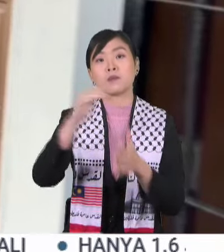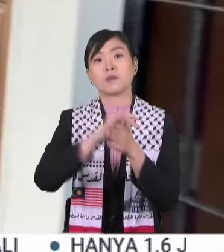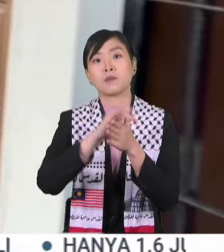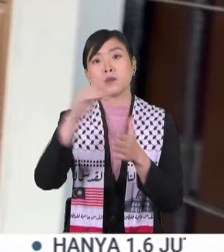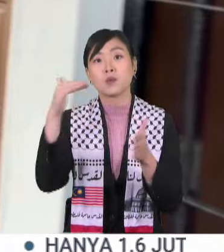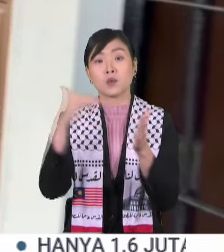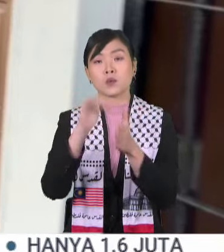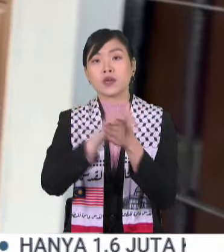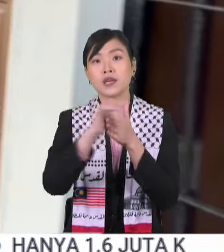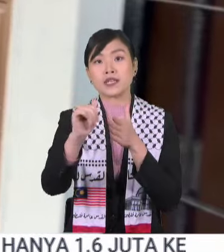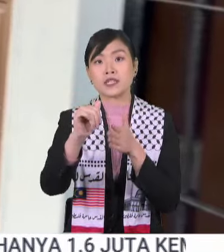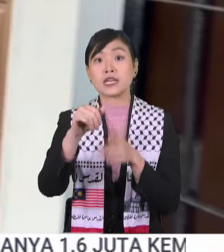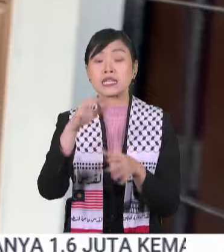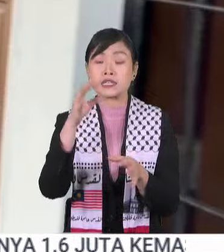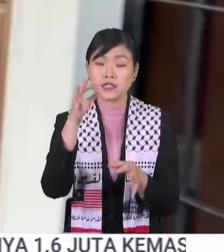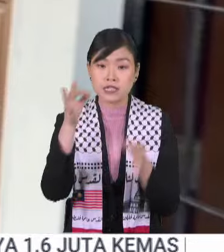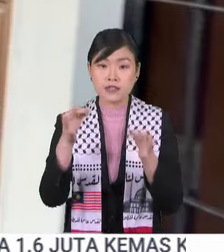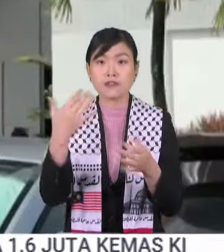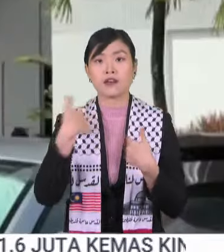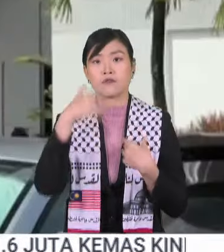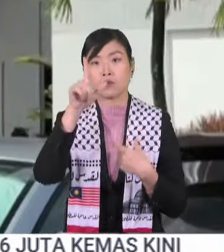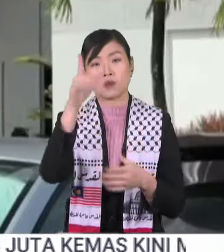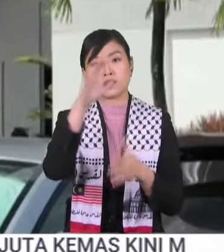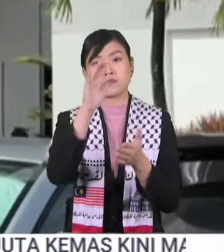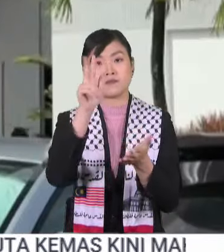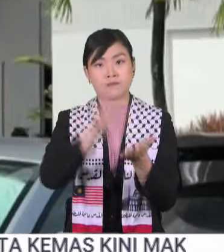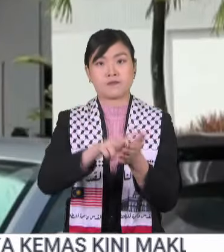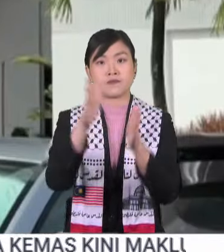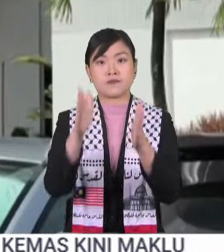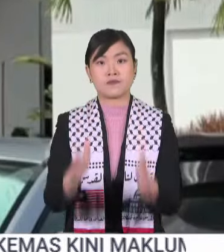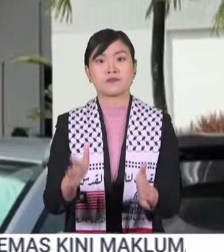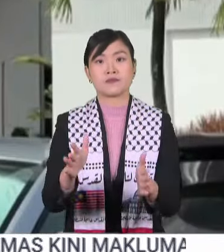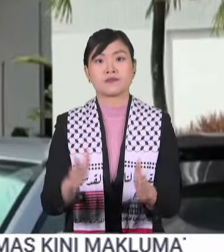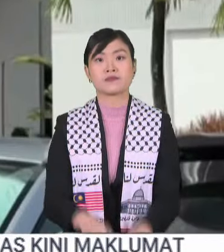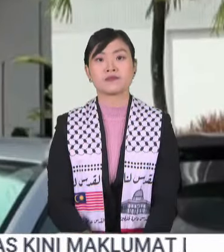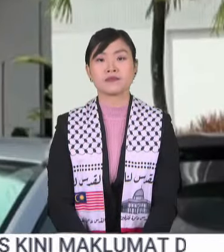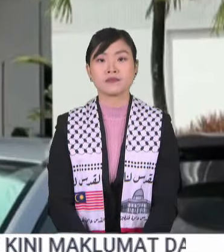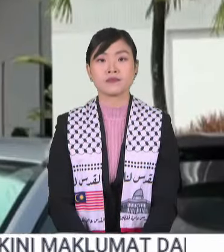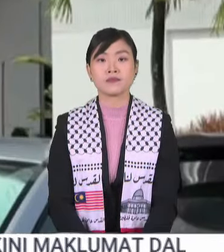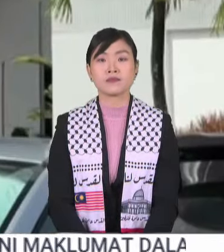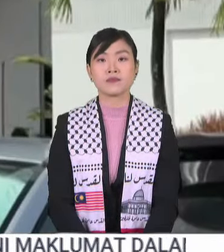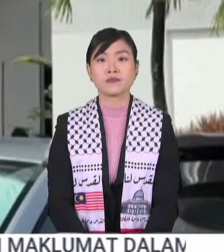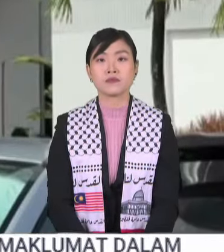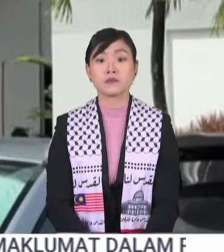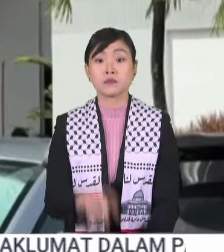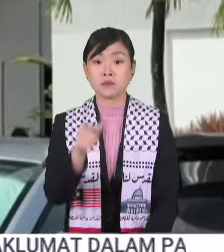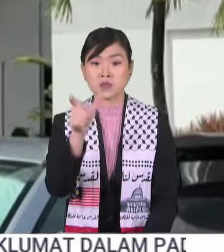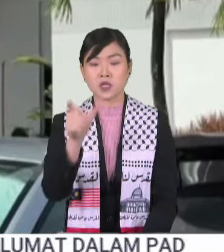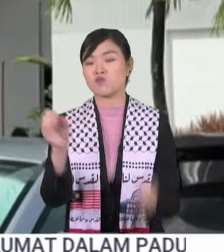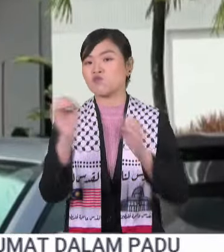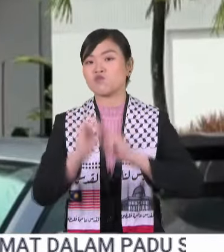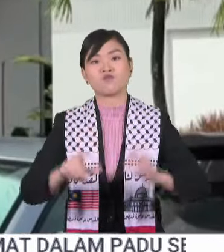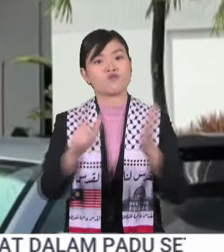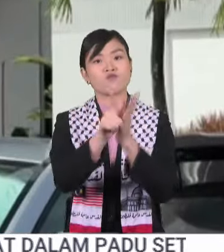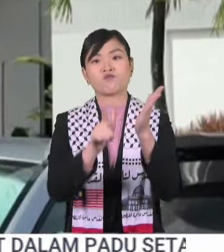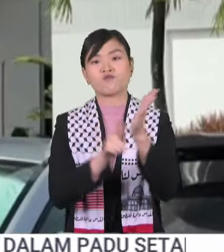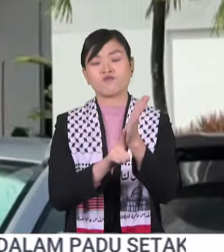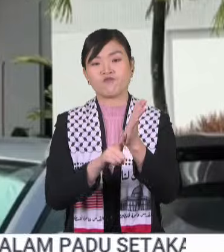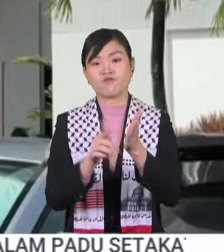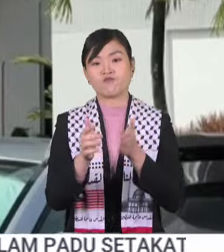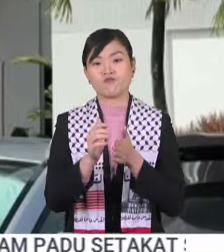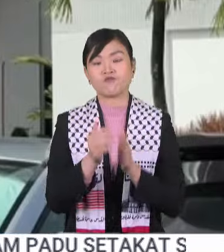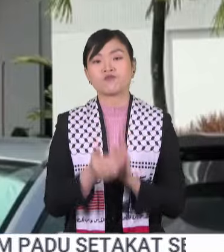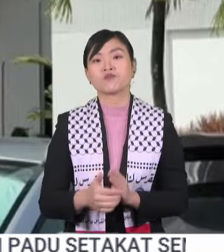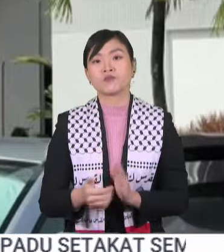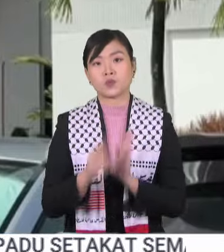pendakwaan dikendalikan timbalan pendakwa Raya mohamadfiq Nasrullah Salim Ali manakala tertuduh tidak diwakili peguam kes akan